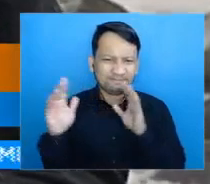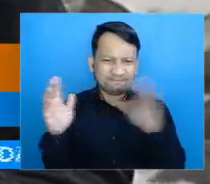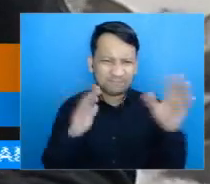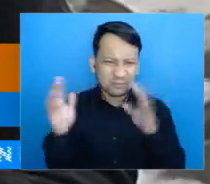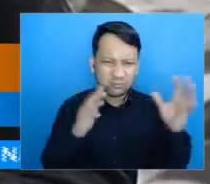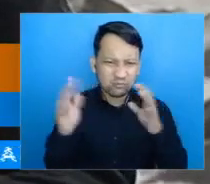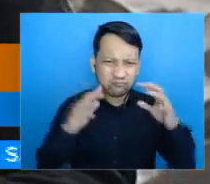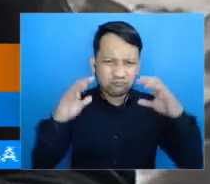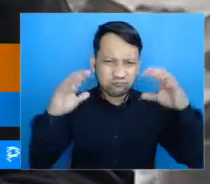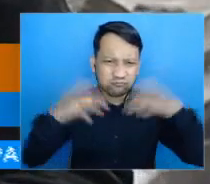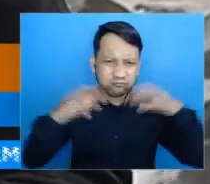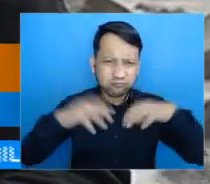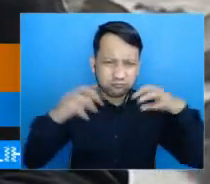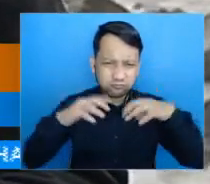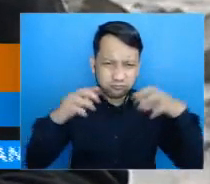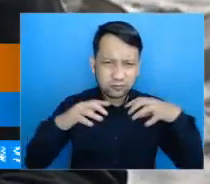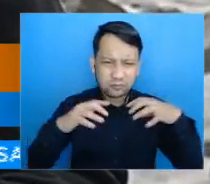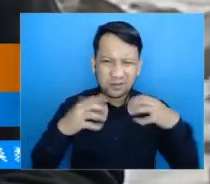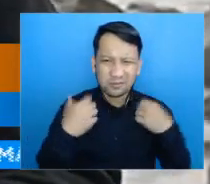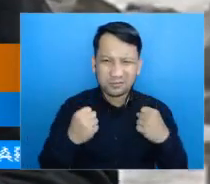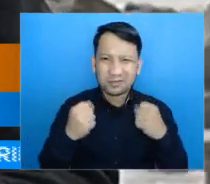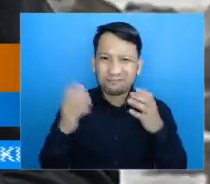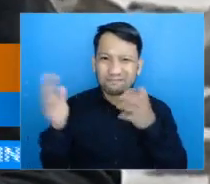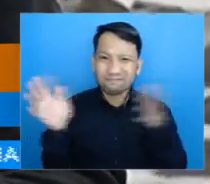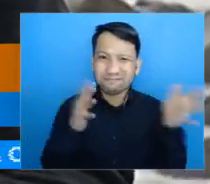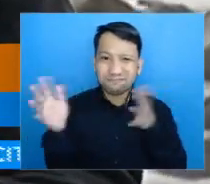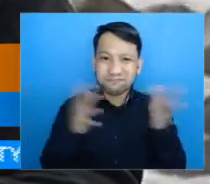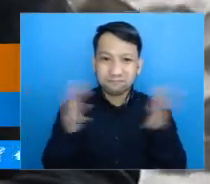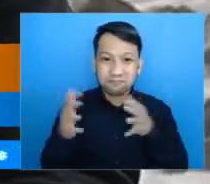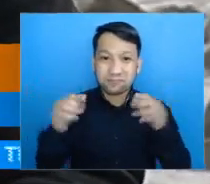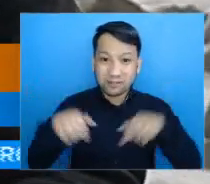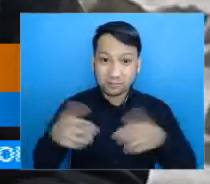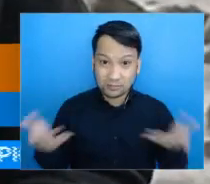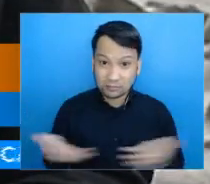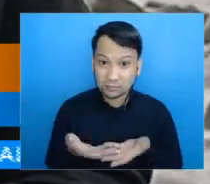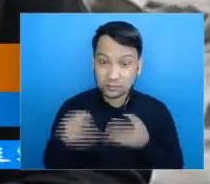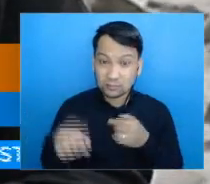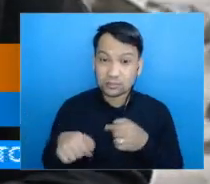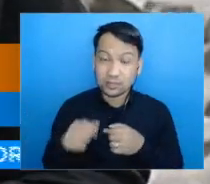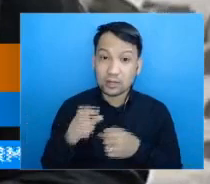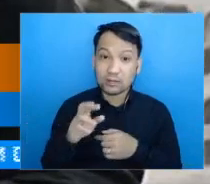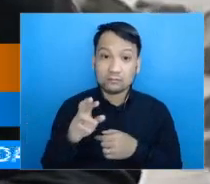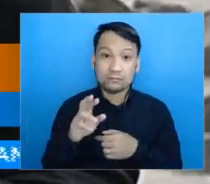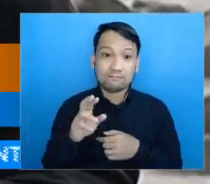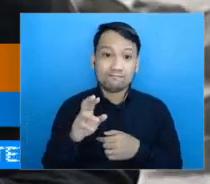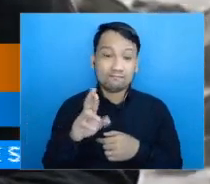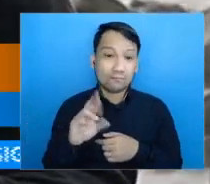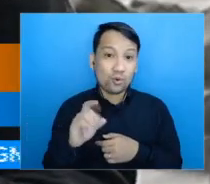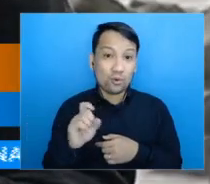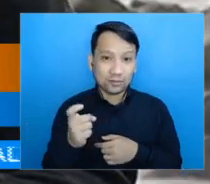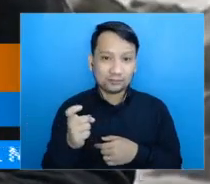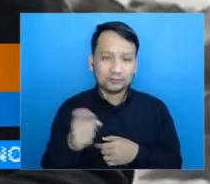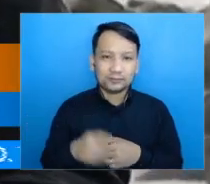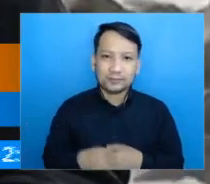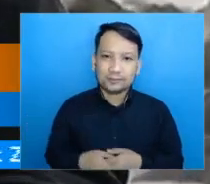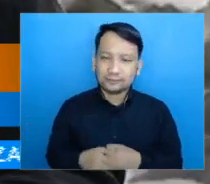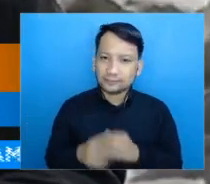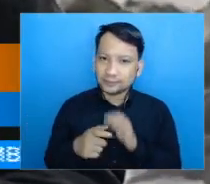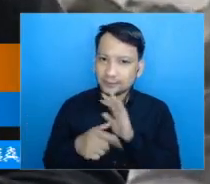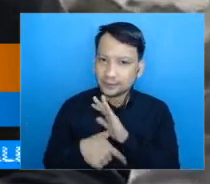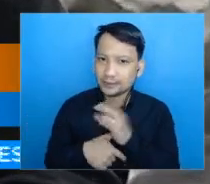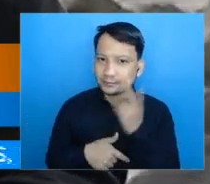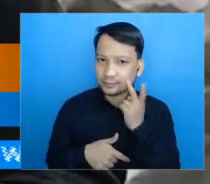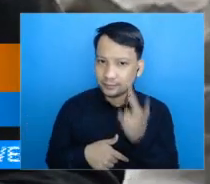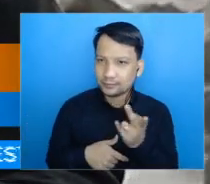pag-ambon at may kalakasang hangin dito sa may bahagi ng Rojas Boulevard. At kanina nga, nag-ikot tayo no, sa ilang lugar sa